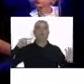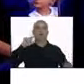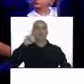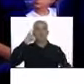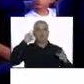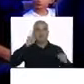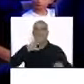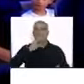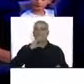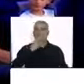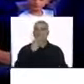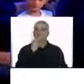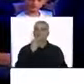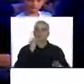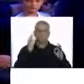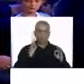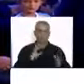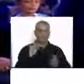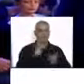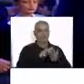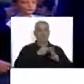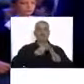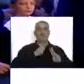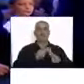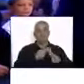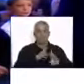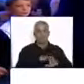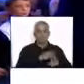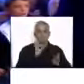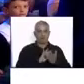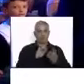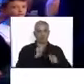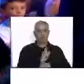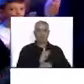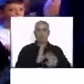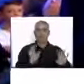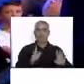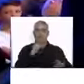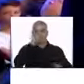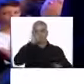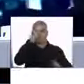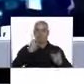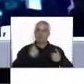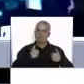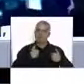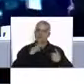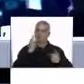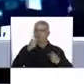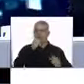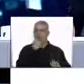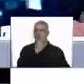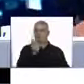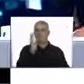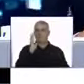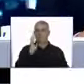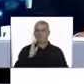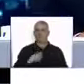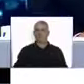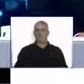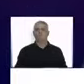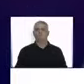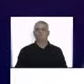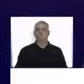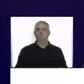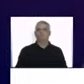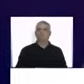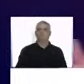את כל מה שיהודי בכל מקום בעולם הרגיש באותו רגע, וגאווה עלינו על מה שאייל גולן אמר. תגיד, יואב. אז אני רוצה להגיד... שנייה, רגע,